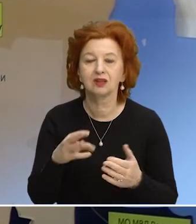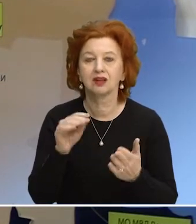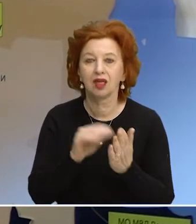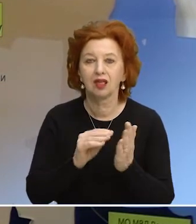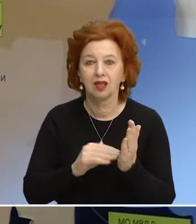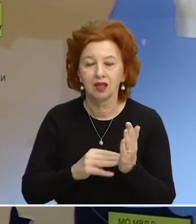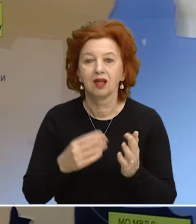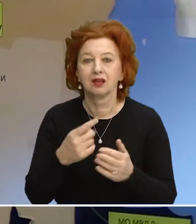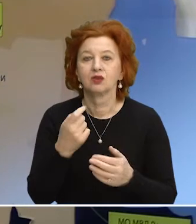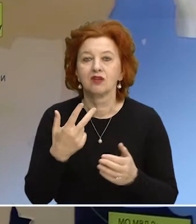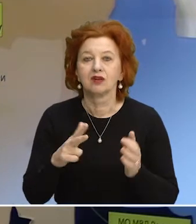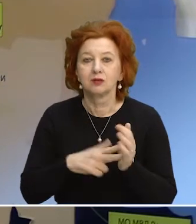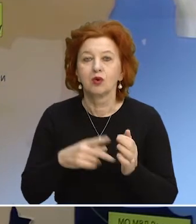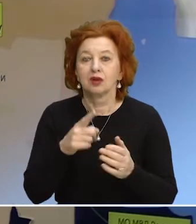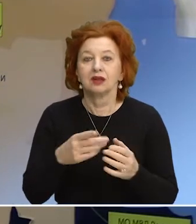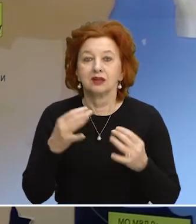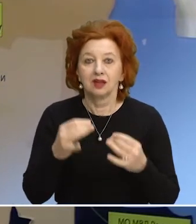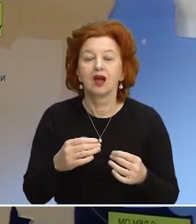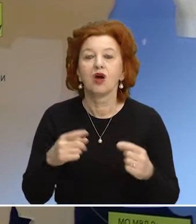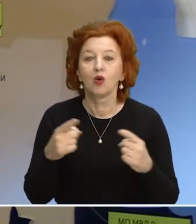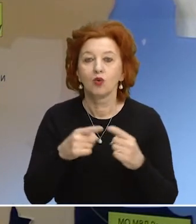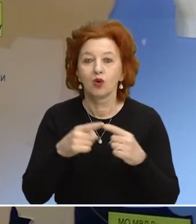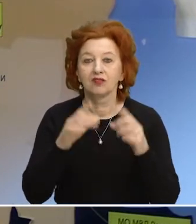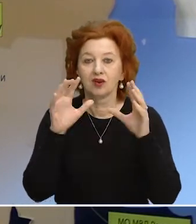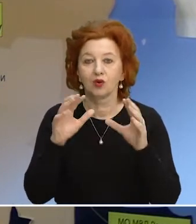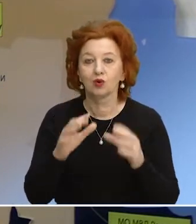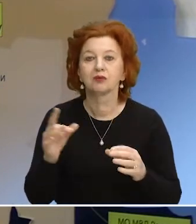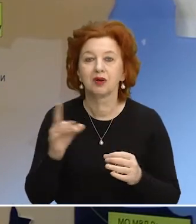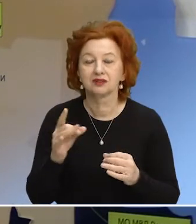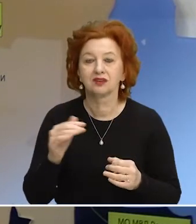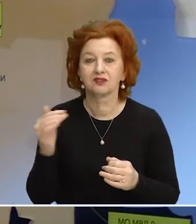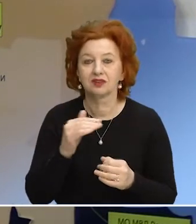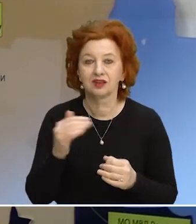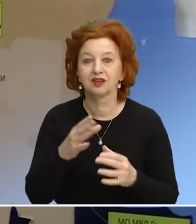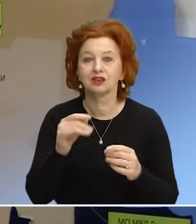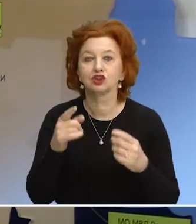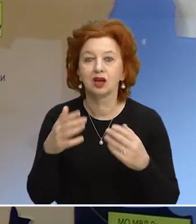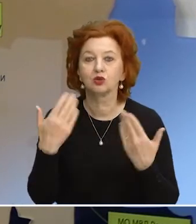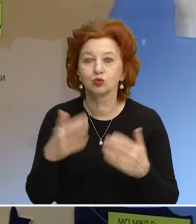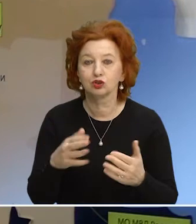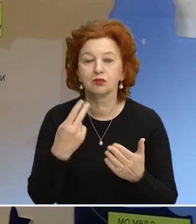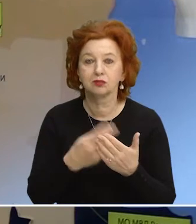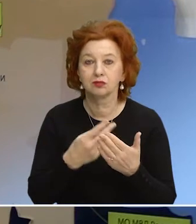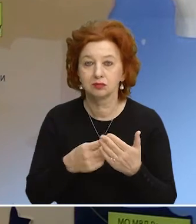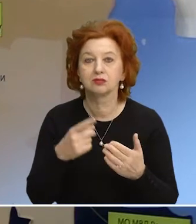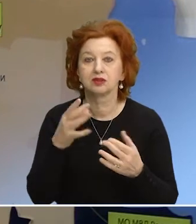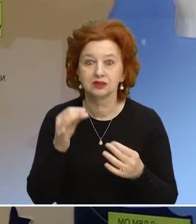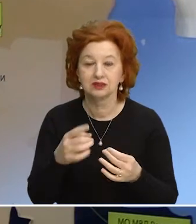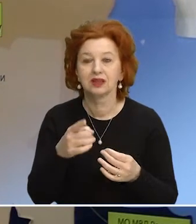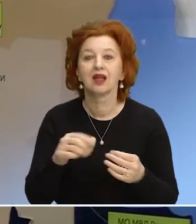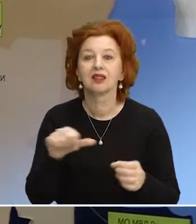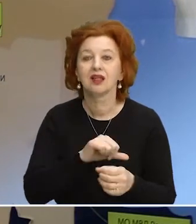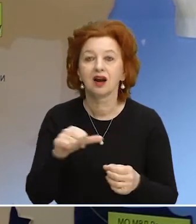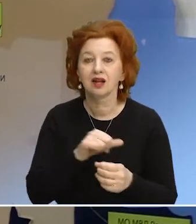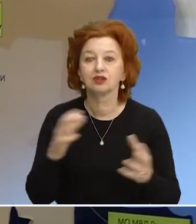части 4 статьи 228 примечание 1 Уголовного кодекса Российской Федерации. Незаконное производство, сбыт или